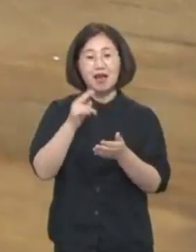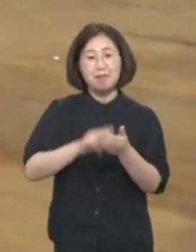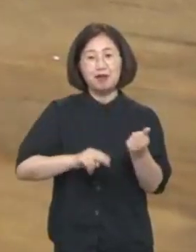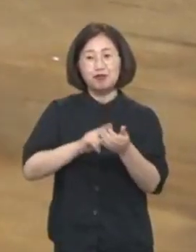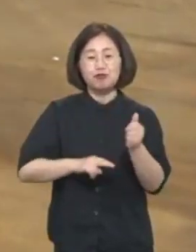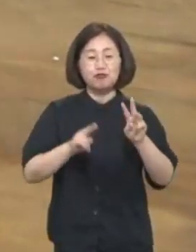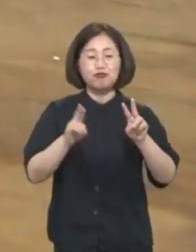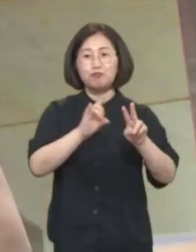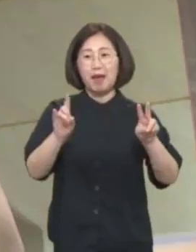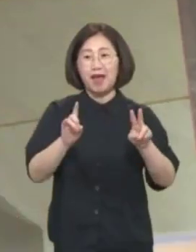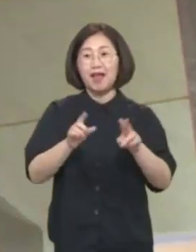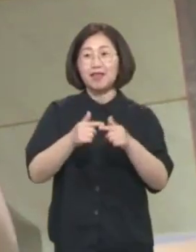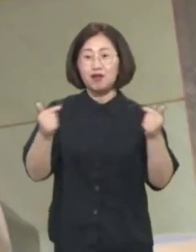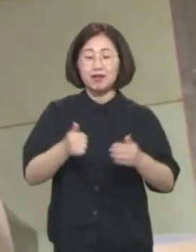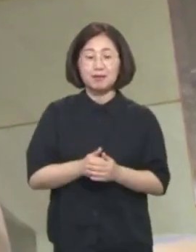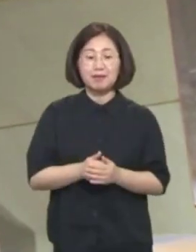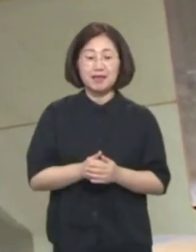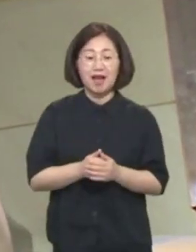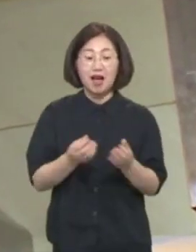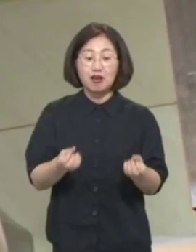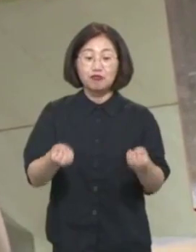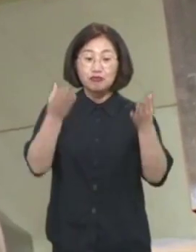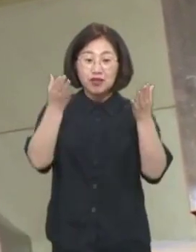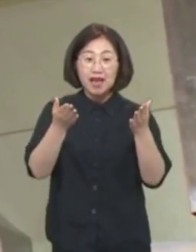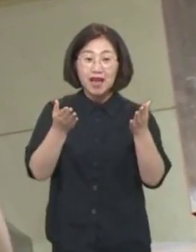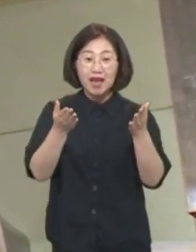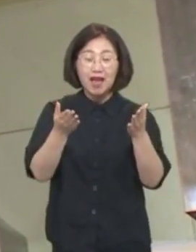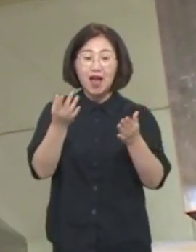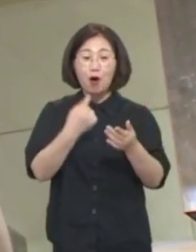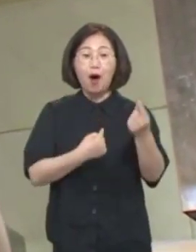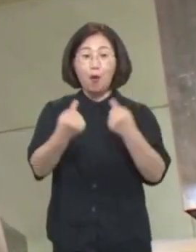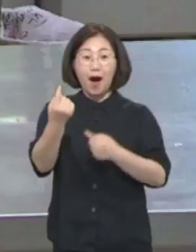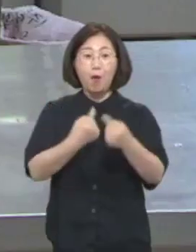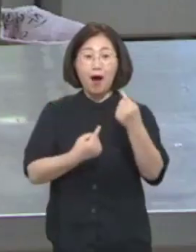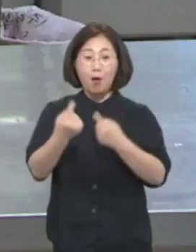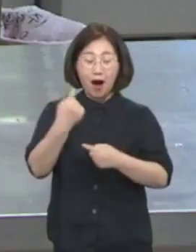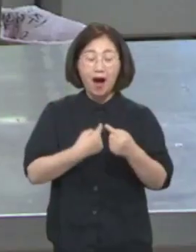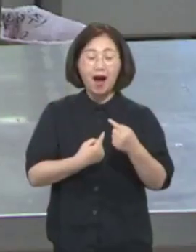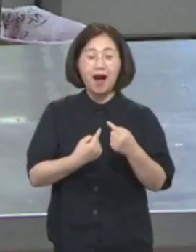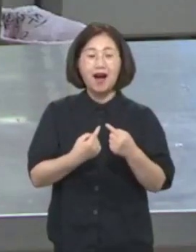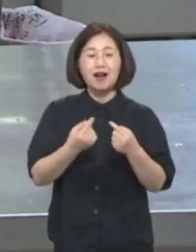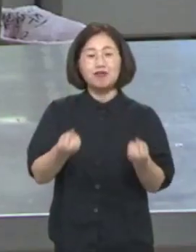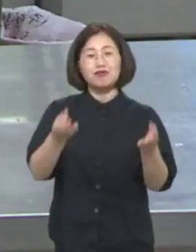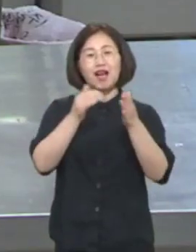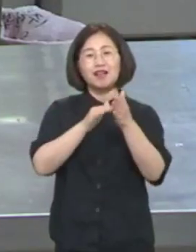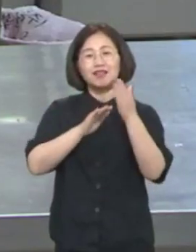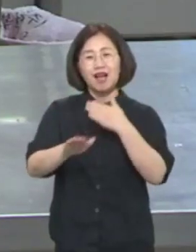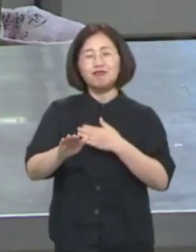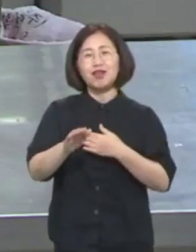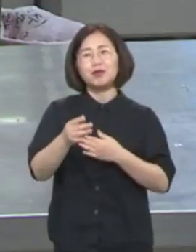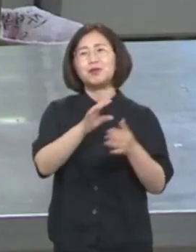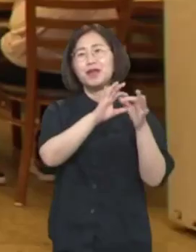증가했습니다. 식당 운영주는 축제로 시작된 발걸음이 축제가 끝난 이후에도 계속되길 희망하고